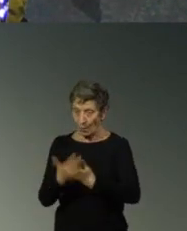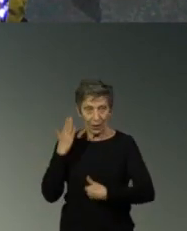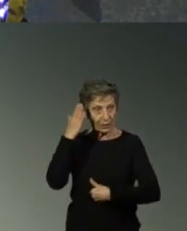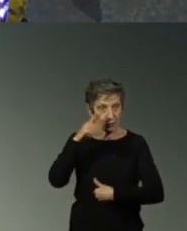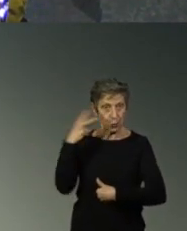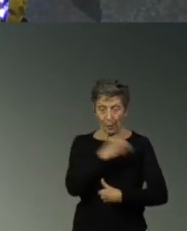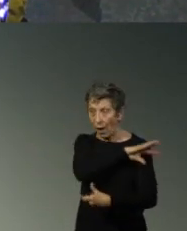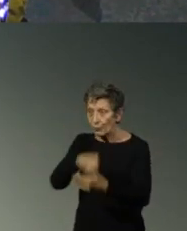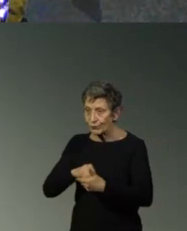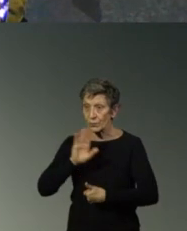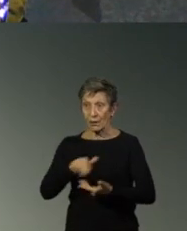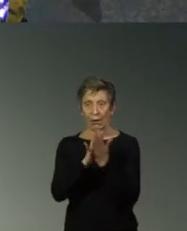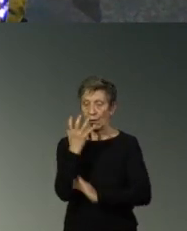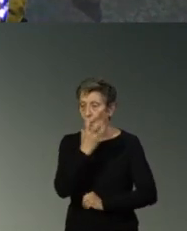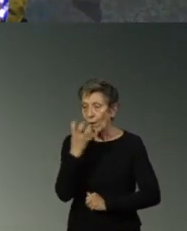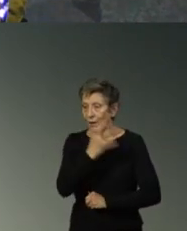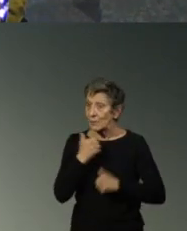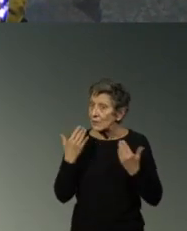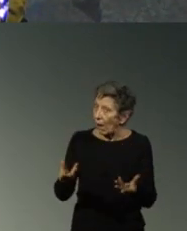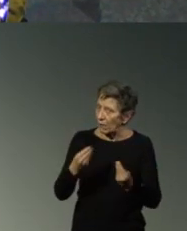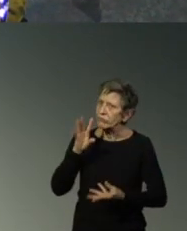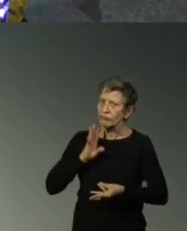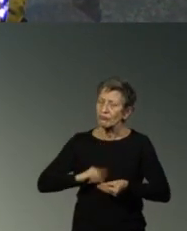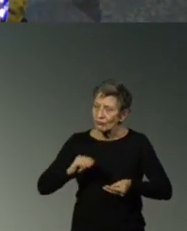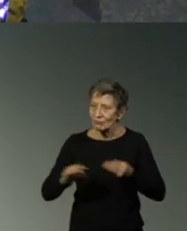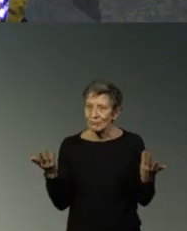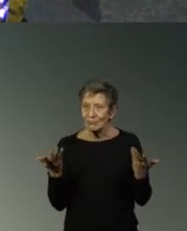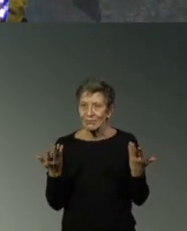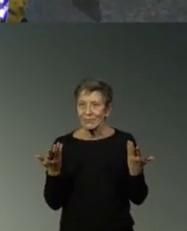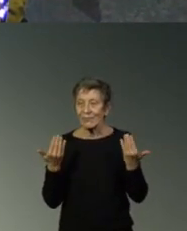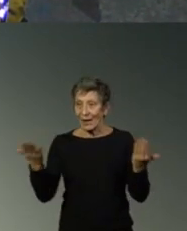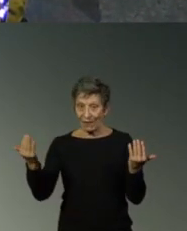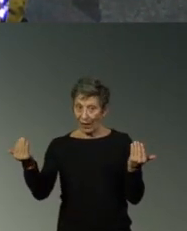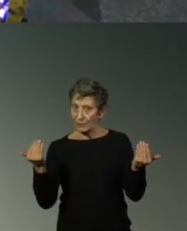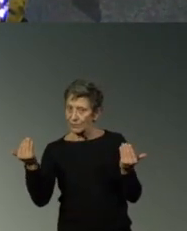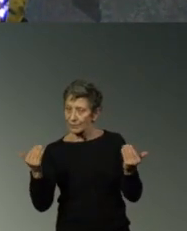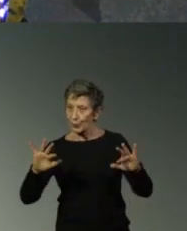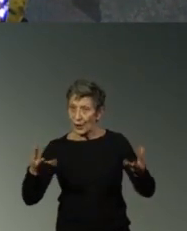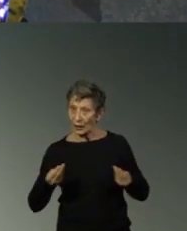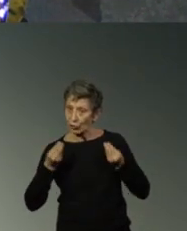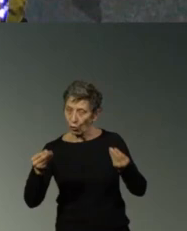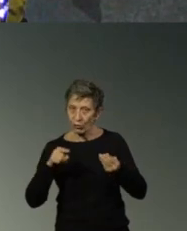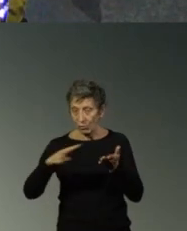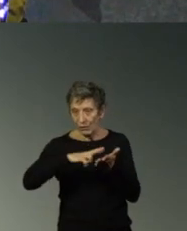j'espère qu'avec ce parallèle-là, on arrive aussi à déclencher quelques prises de conscience. Mais